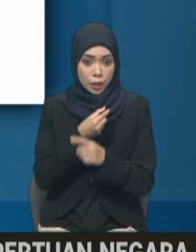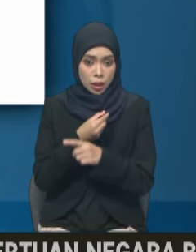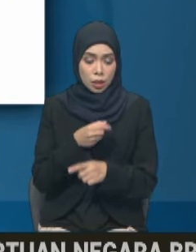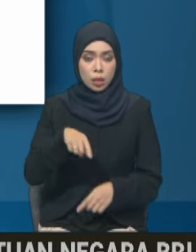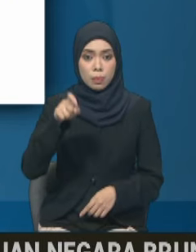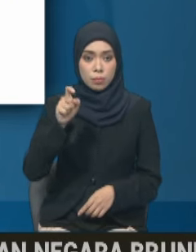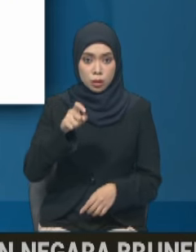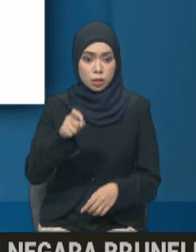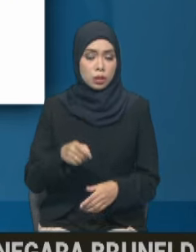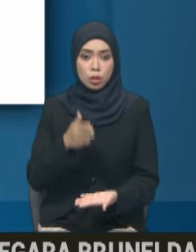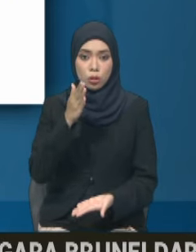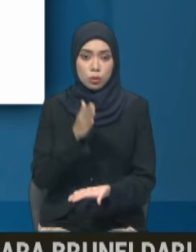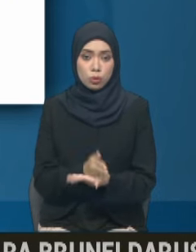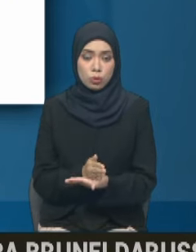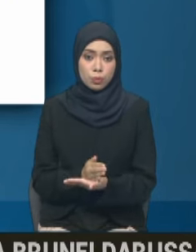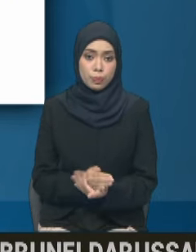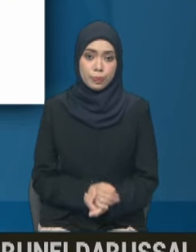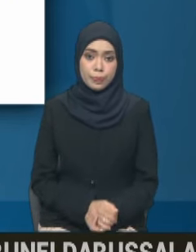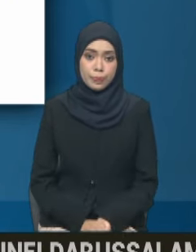pengambilannya dengan serta merta.